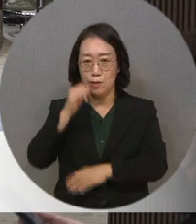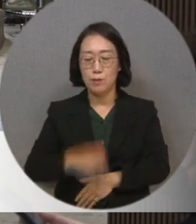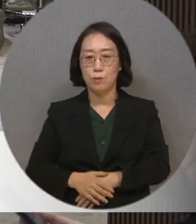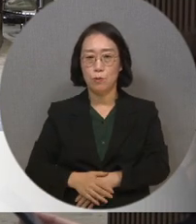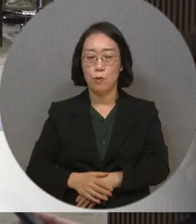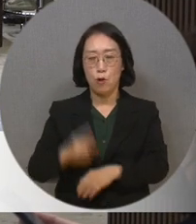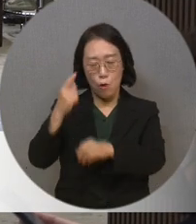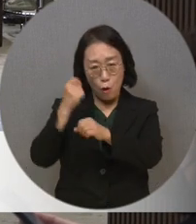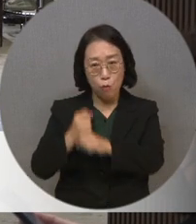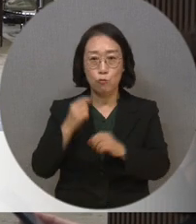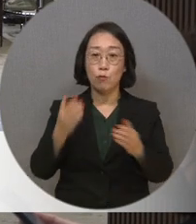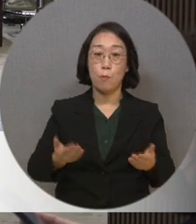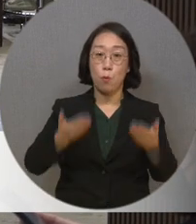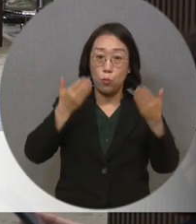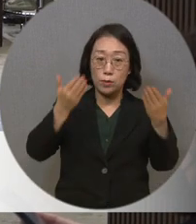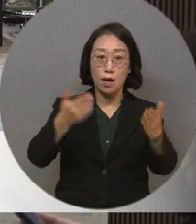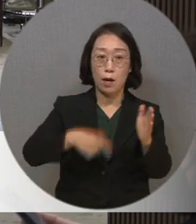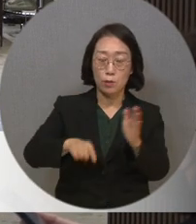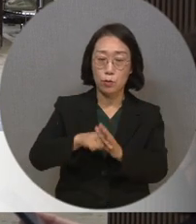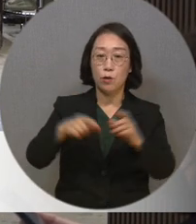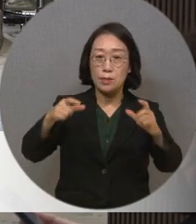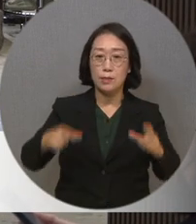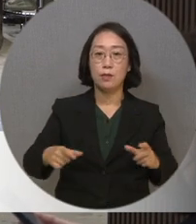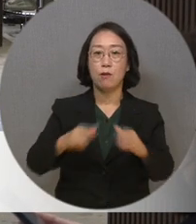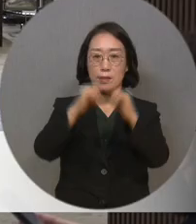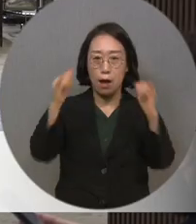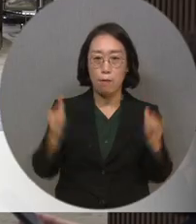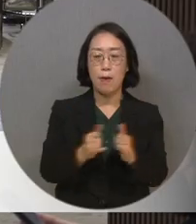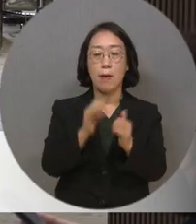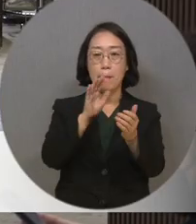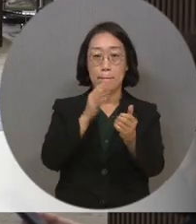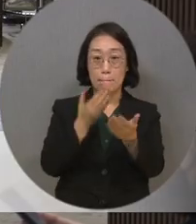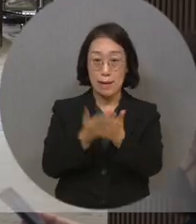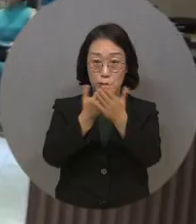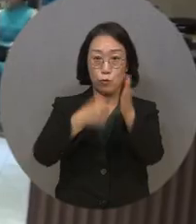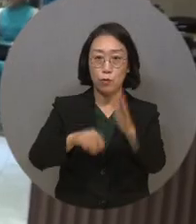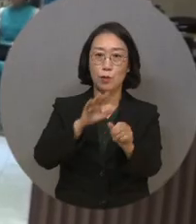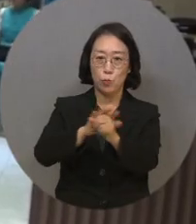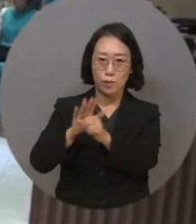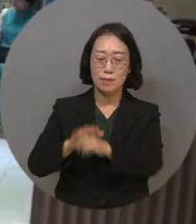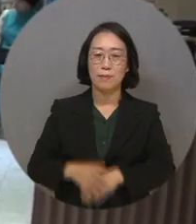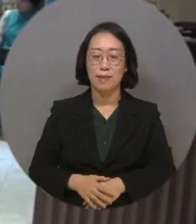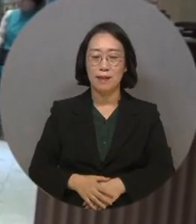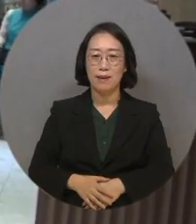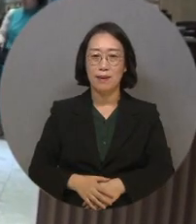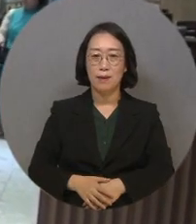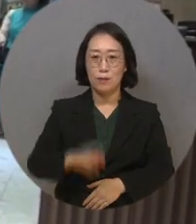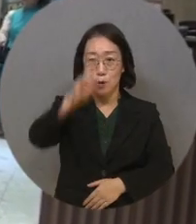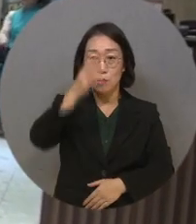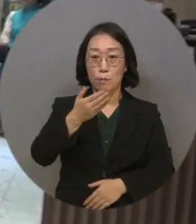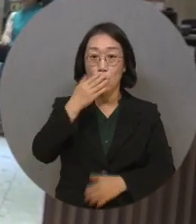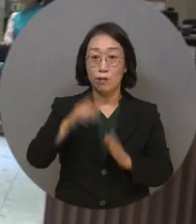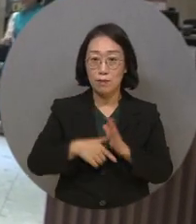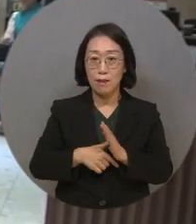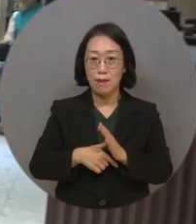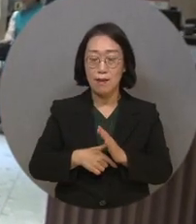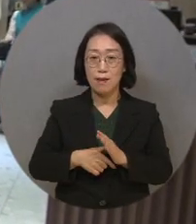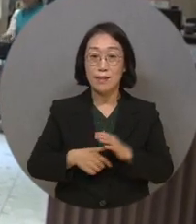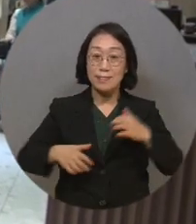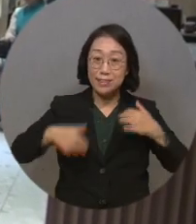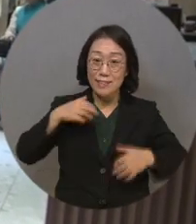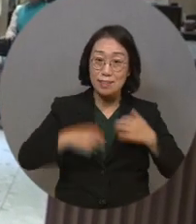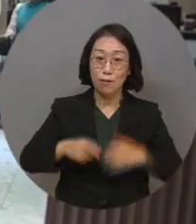통해서 지역사회 발전에 이바지할 수 있도록 노력하겠습니다. 병원의 점심시간, 신나는 공연이